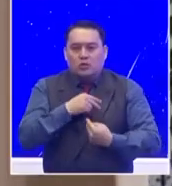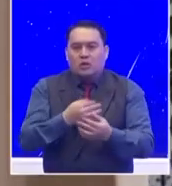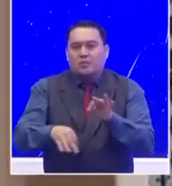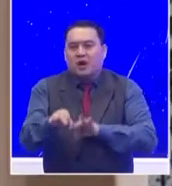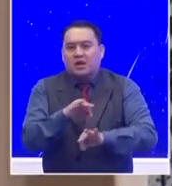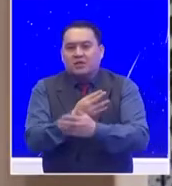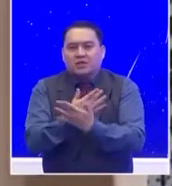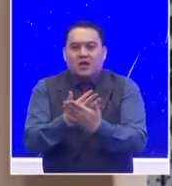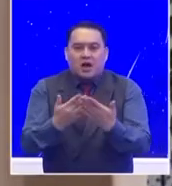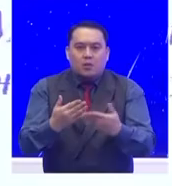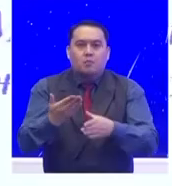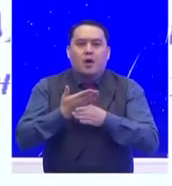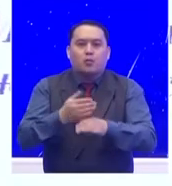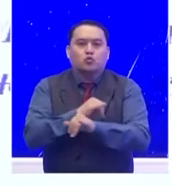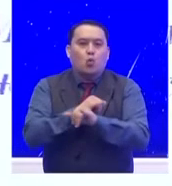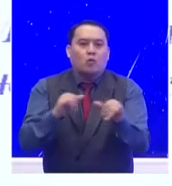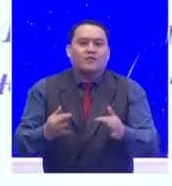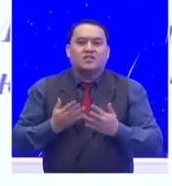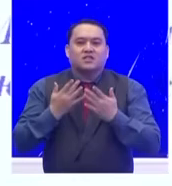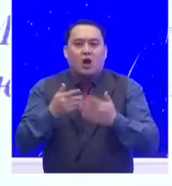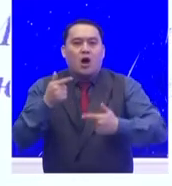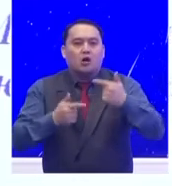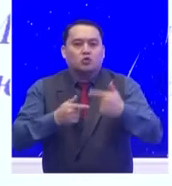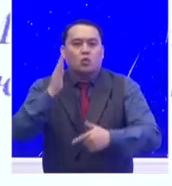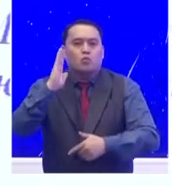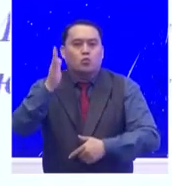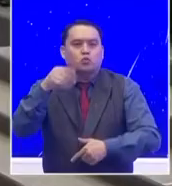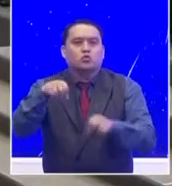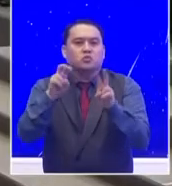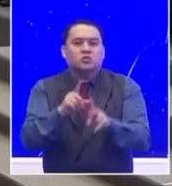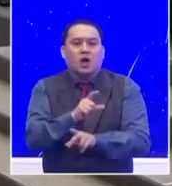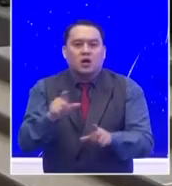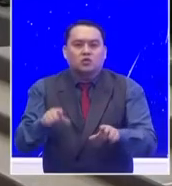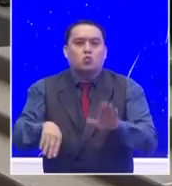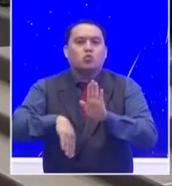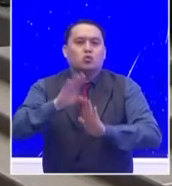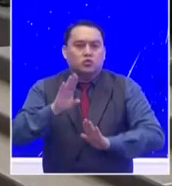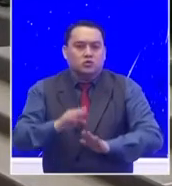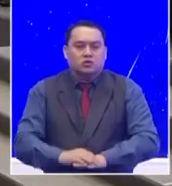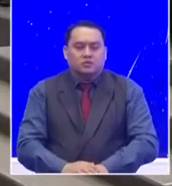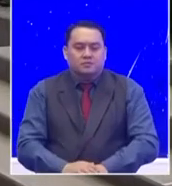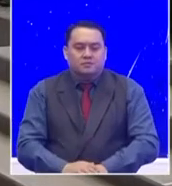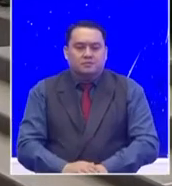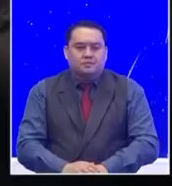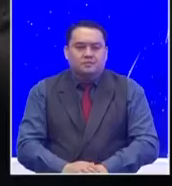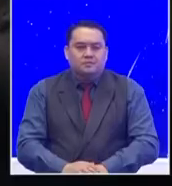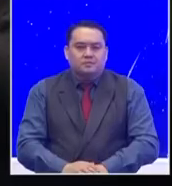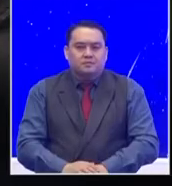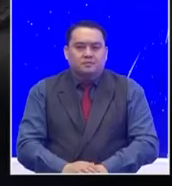проектирования. Проект поможет увеличить востребованность и конкурентоспособность будущих специалистов на рынке труда, говорят